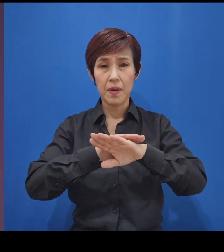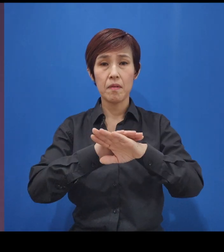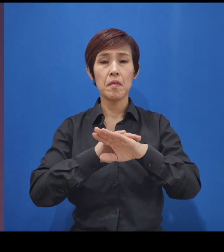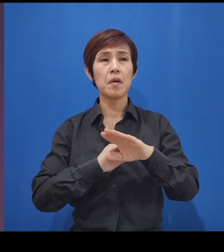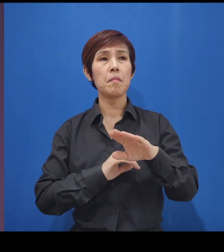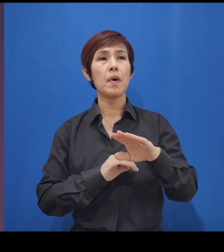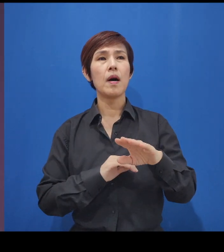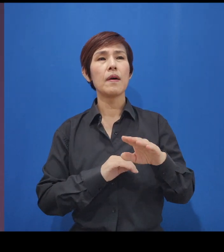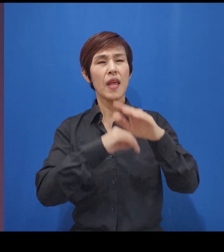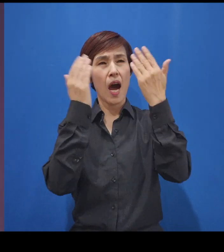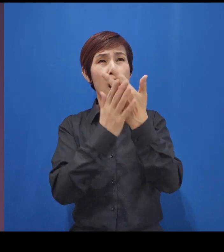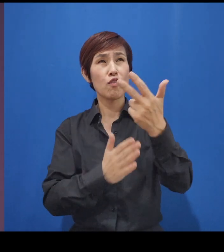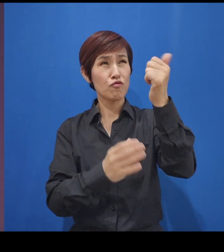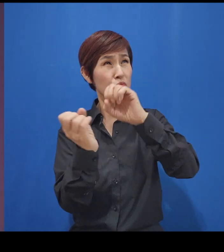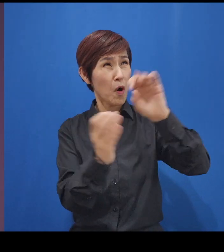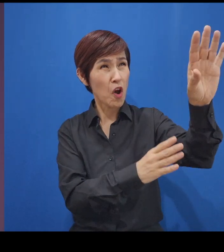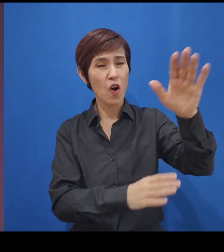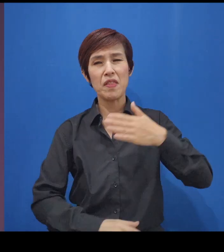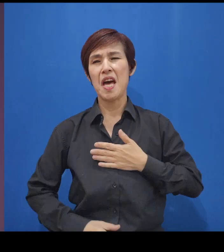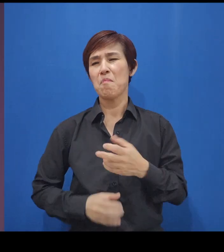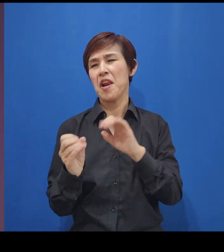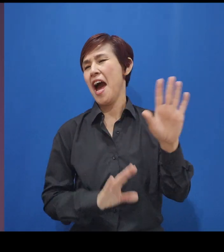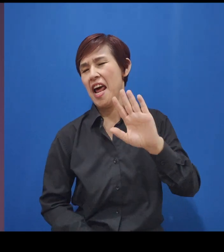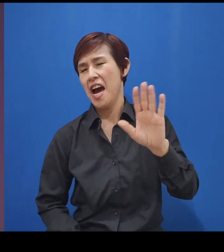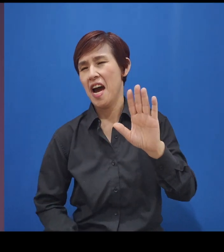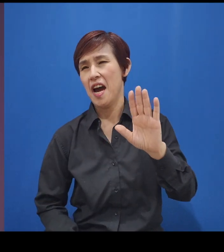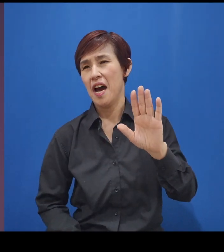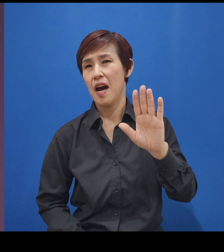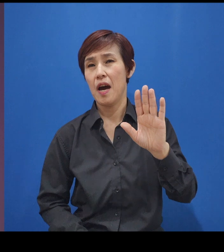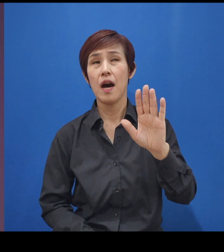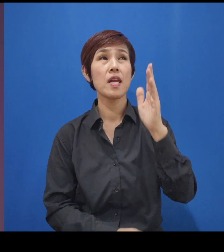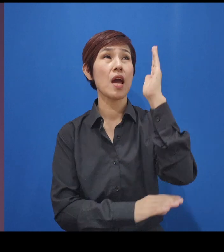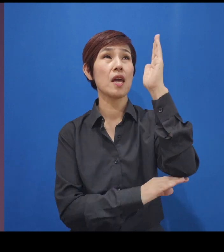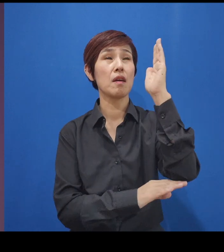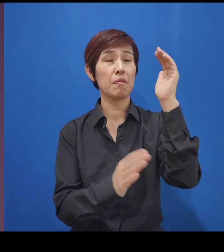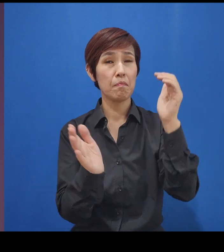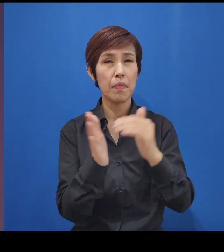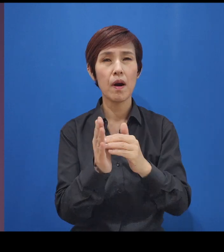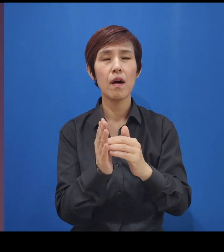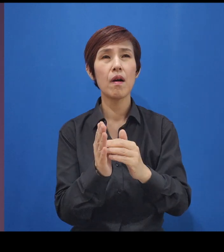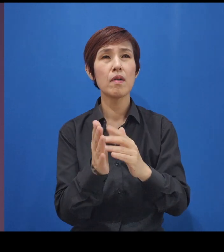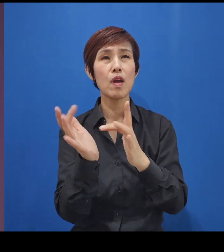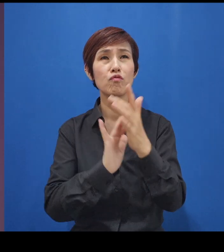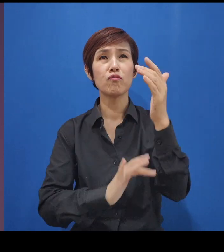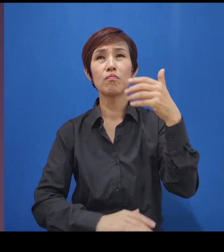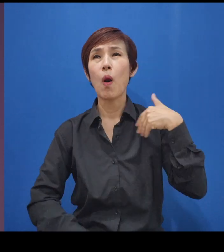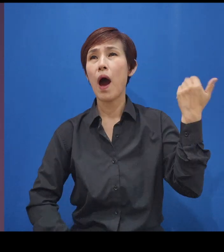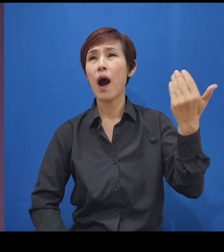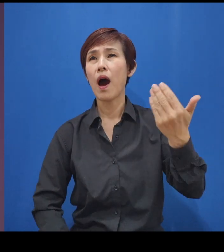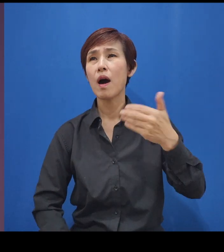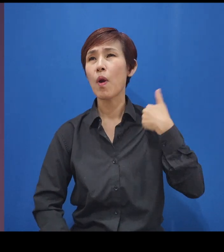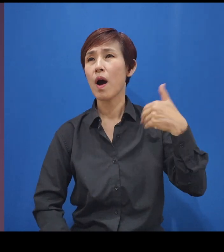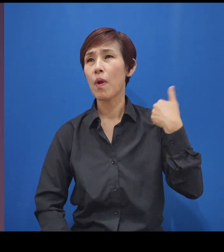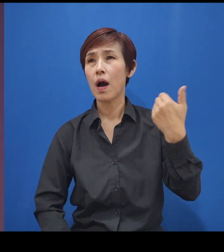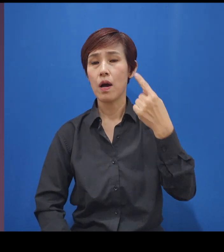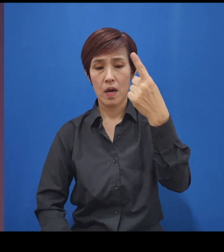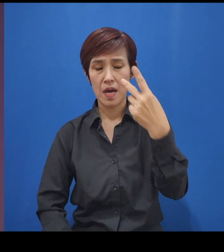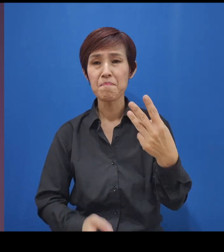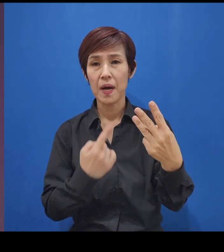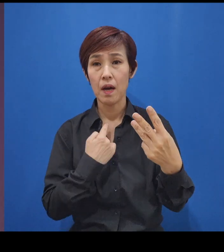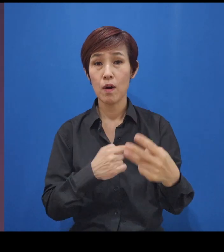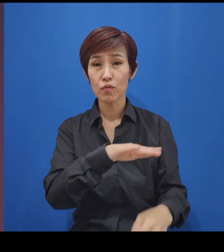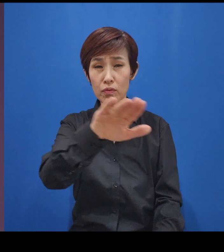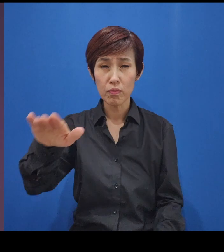나는 안 버린다고 말했는데 3번이나 모른다고 부인하고, 우리도 그처럼 주님을 안 버리겠습니다 해놓고